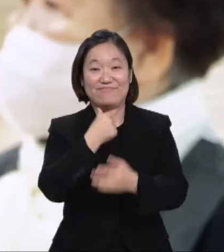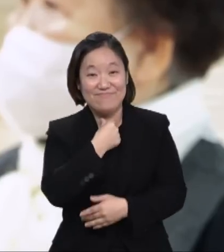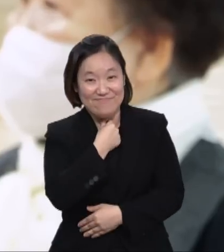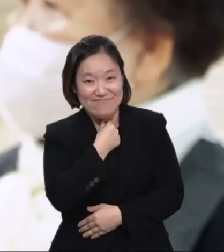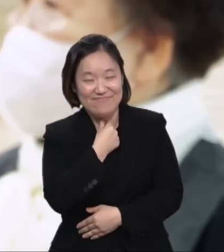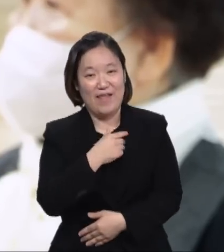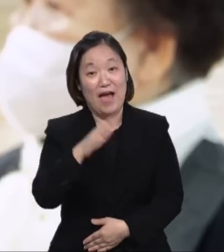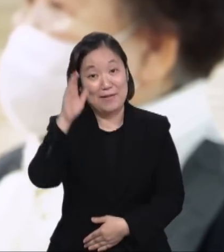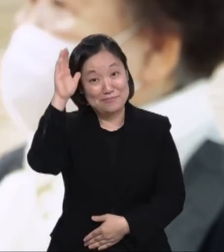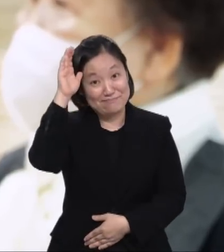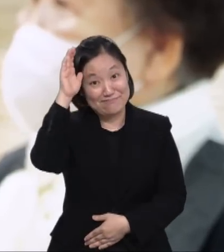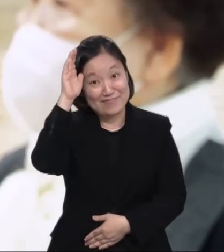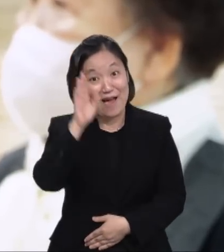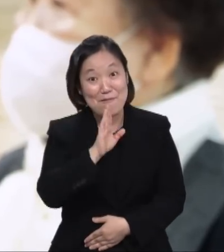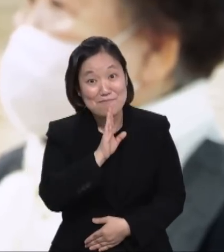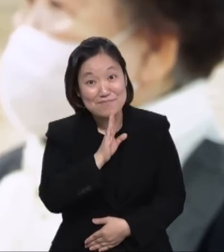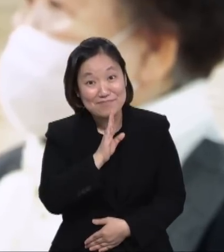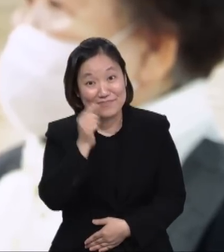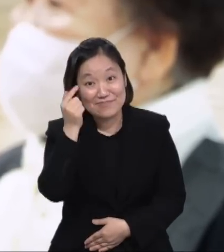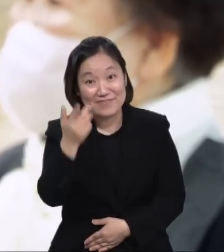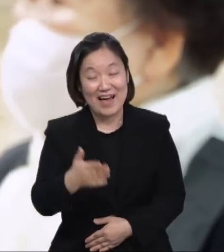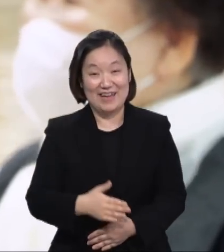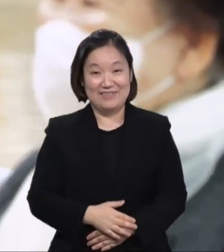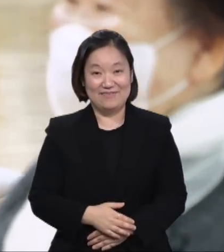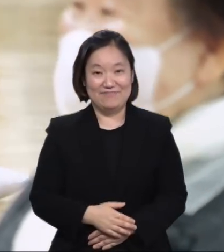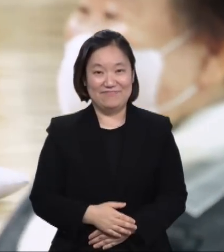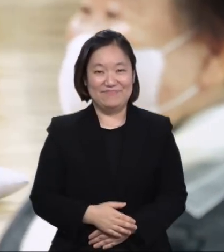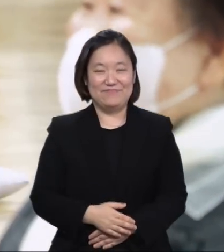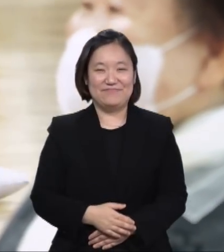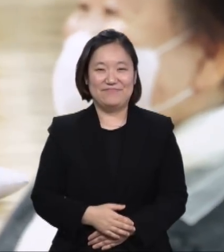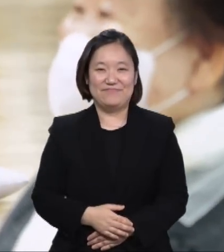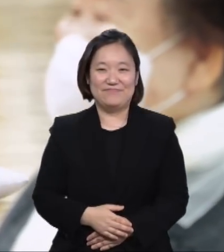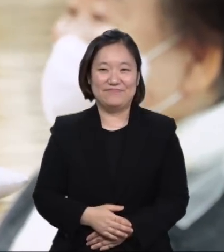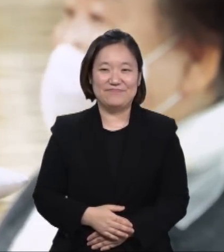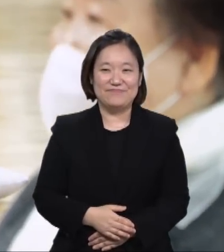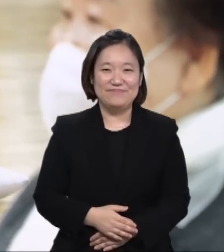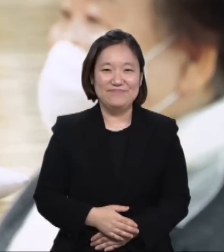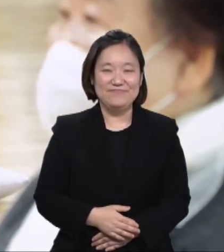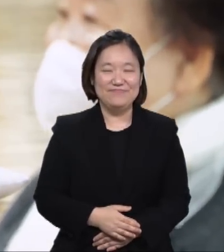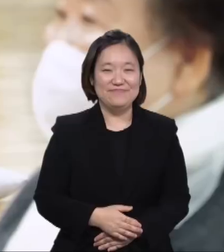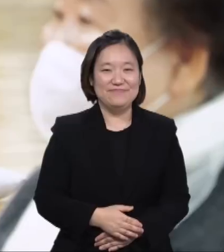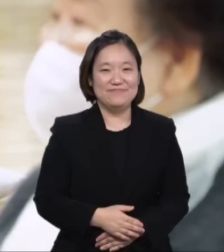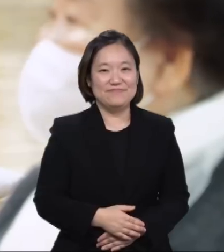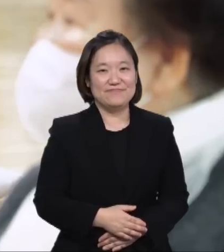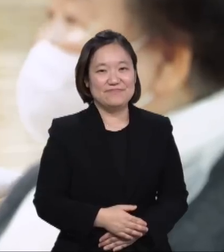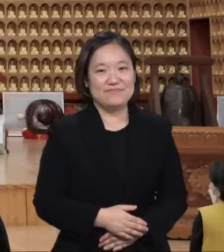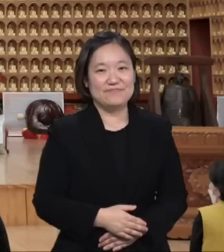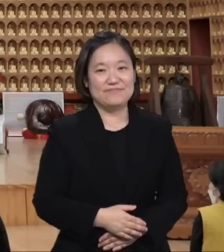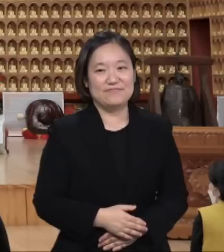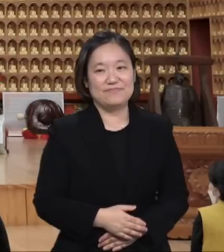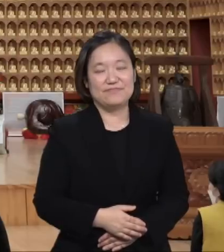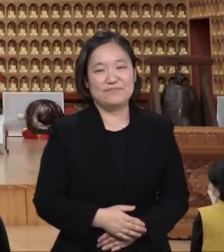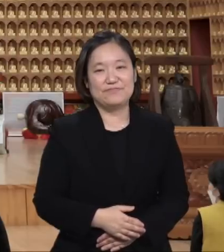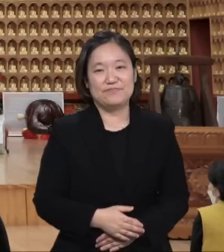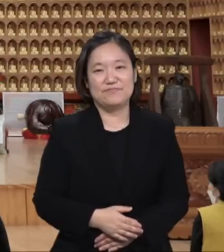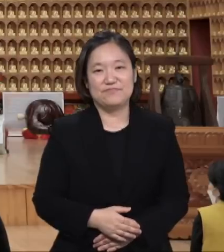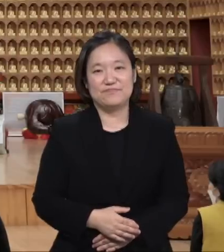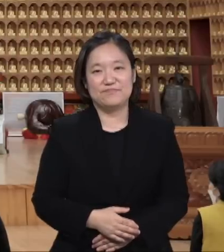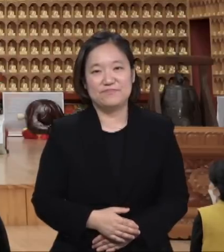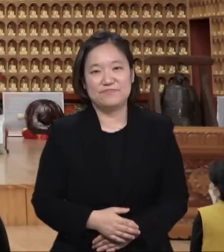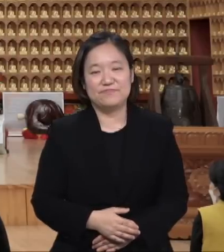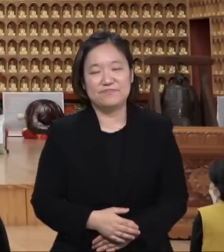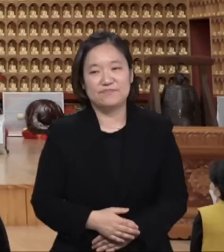기대되죠 500원 500원이에요 공짜는 없어요 500억 자